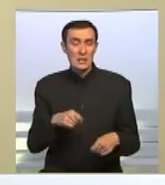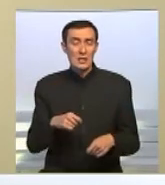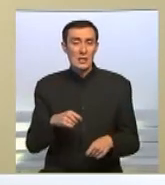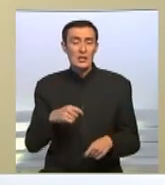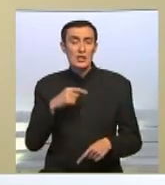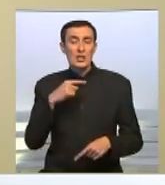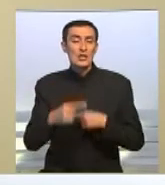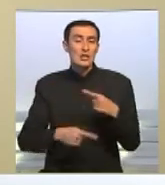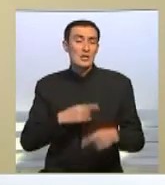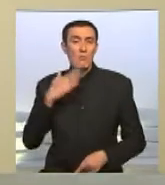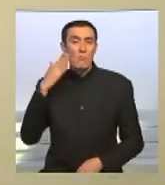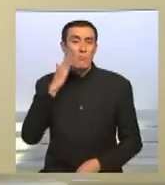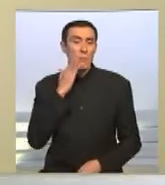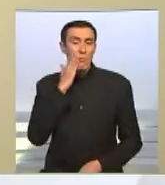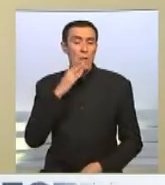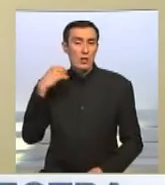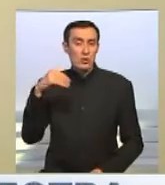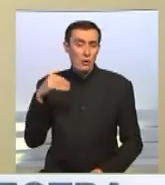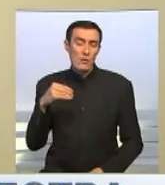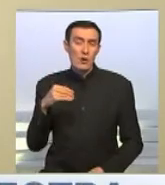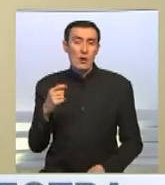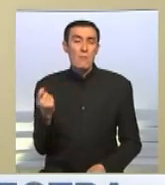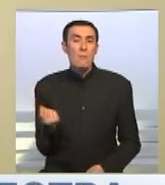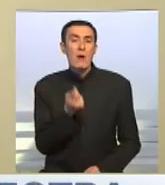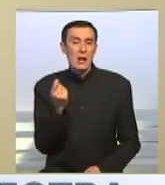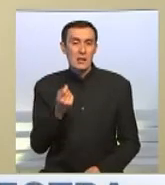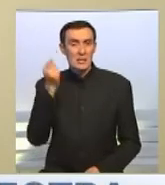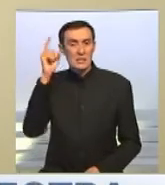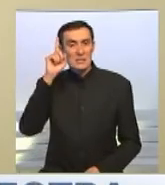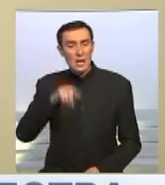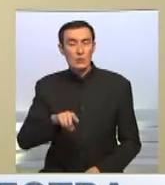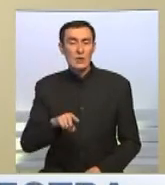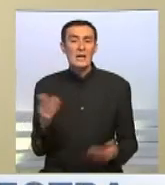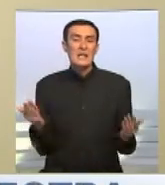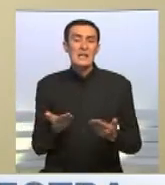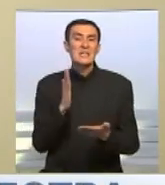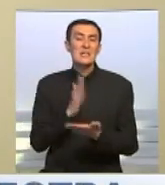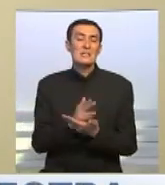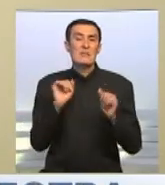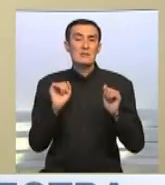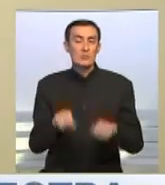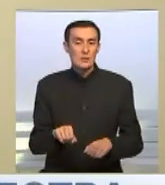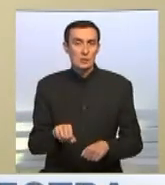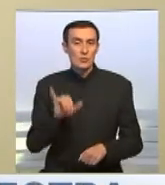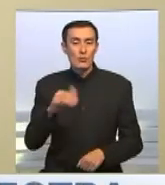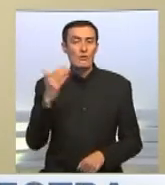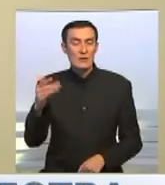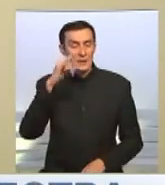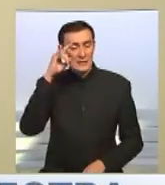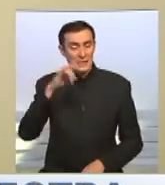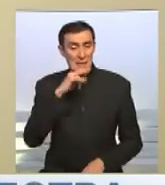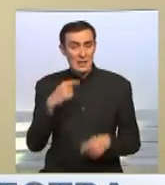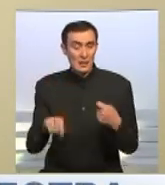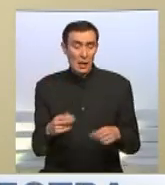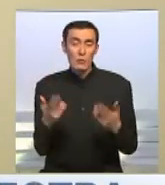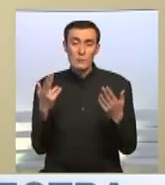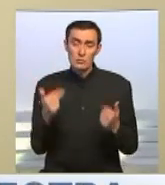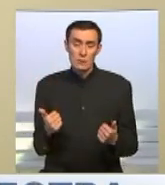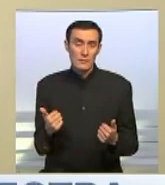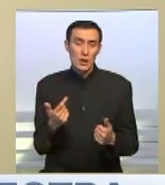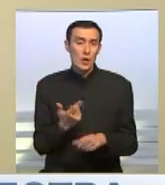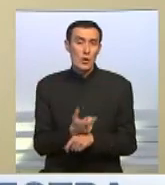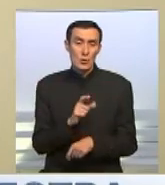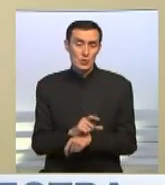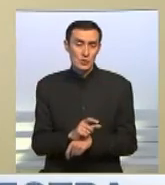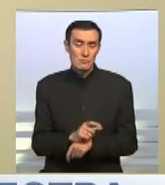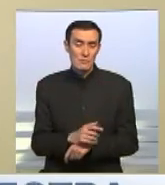Молдавии я считаю, что мало до сих пор знают о тех возможностях, которые есть в Казахстане с точки зрения рынка. А он, безусловно, один из